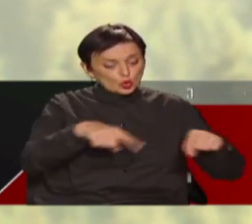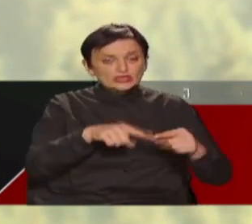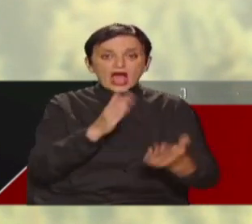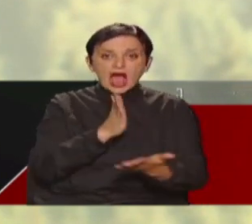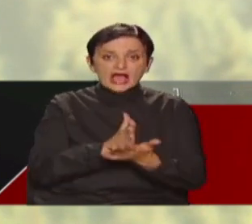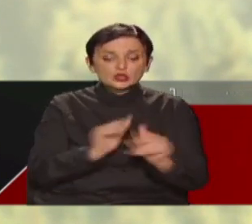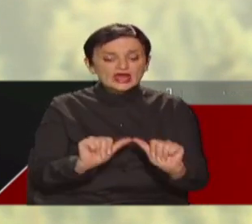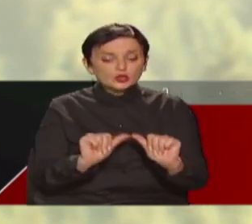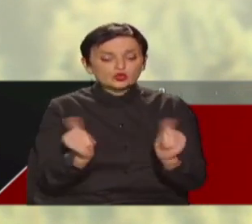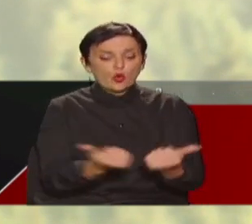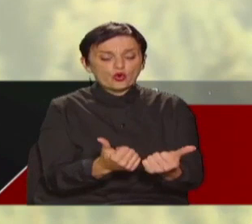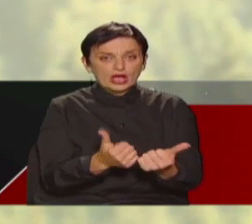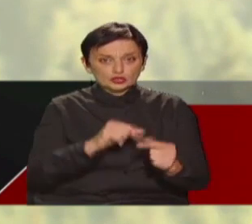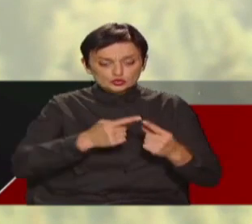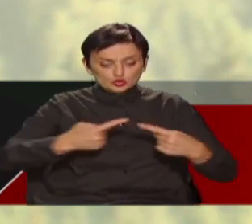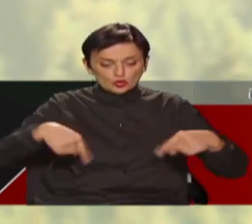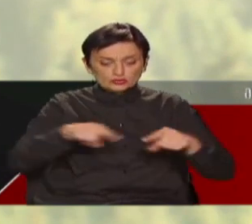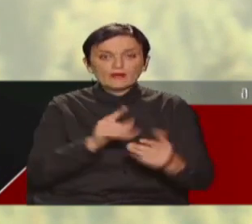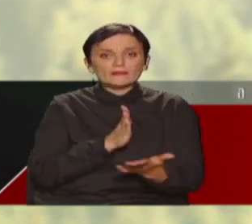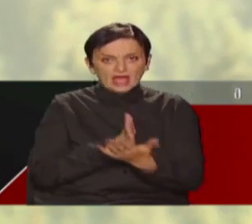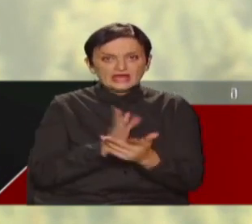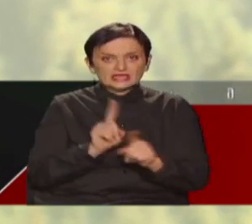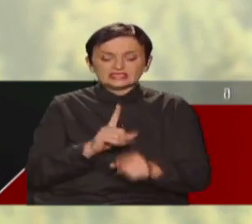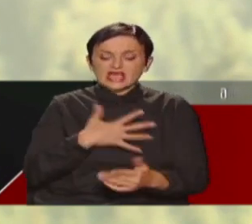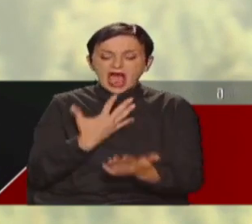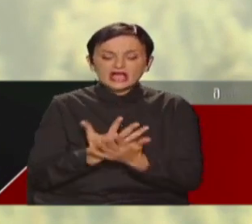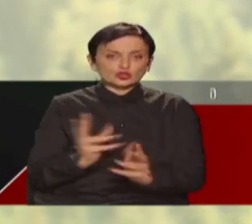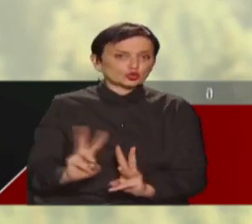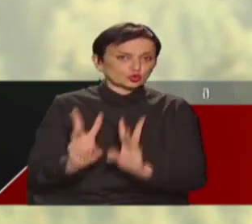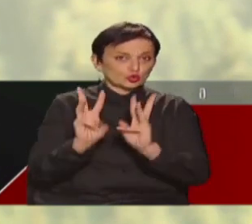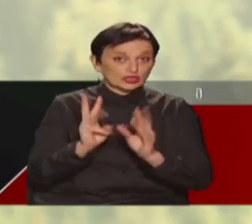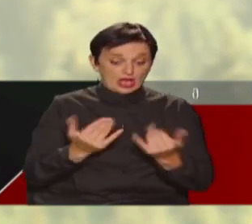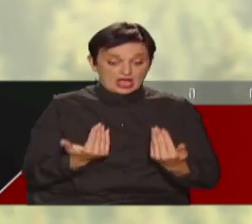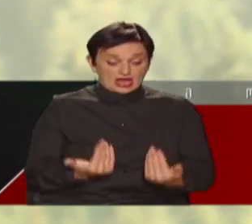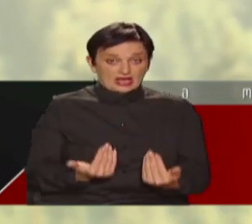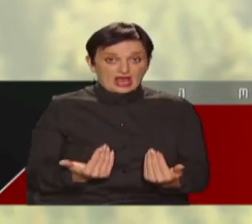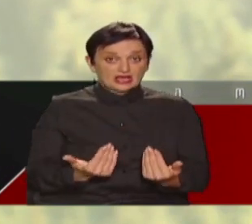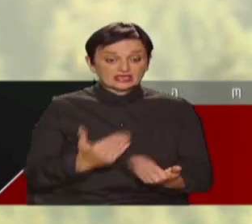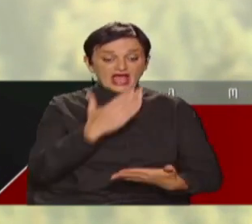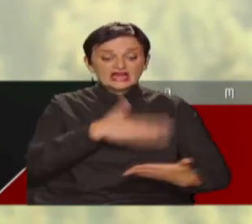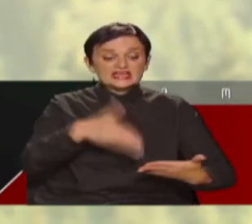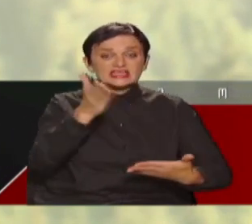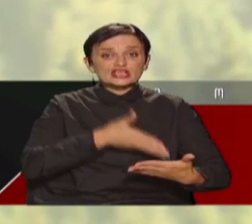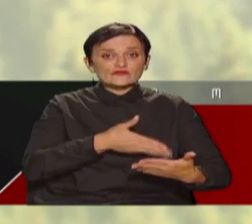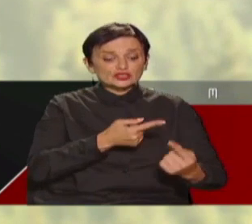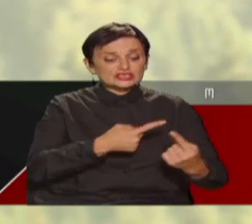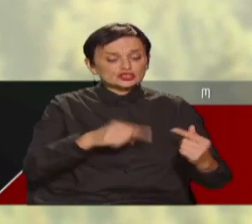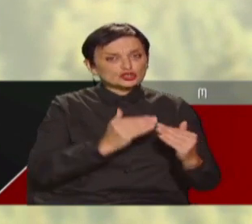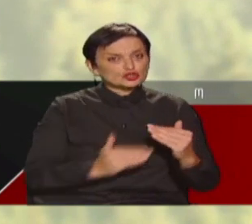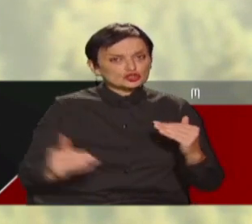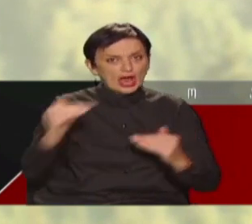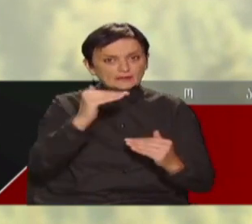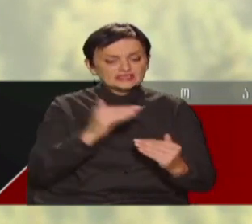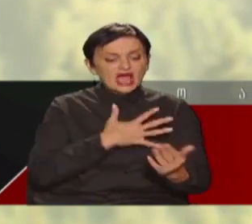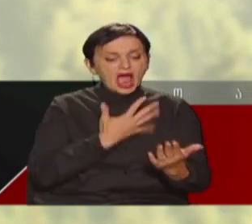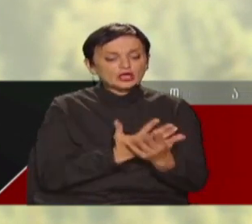aseve lokalizebuli zonebi da aris aktivuri zonebits. Am etapze, liquidirebuli zone, biciarbops,